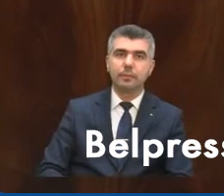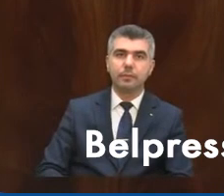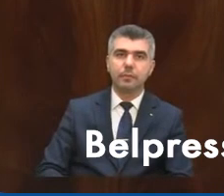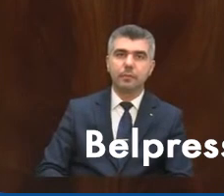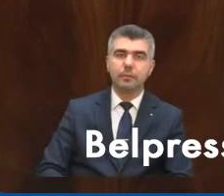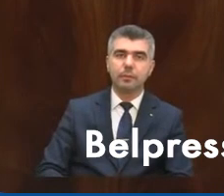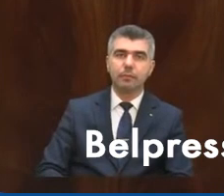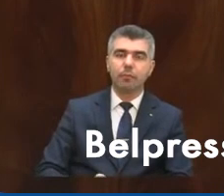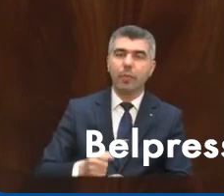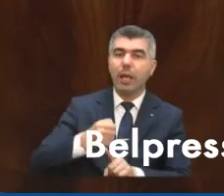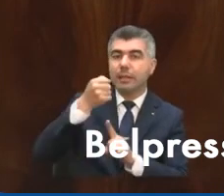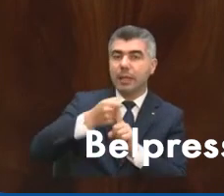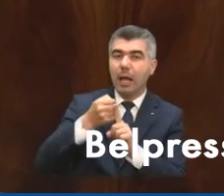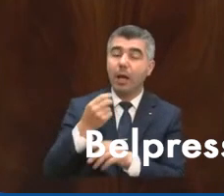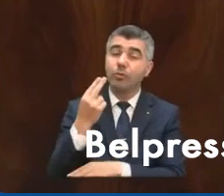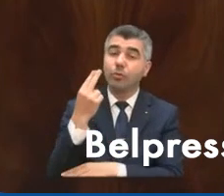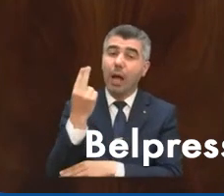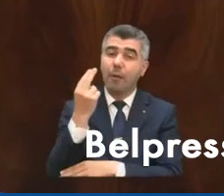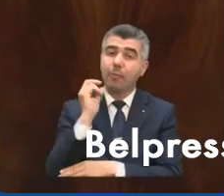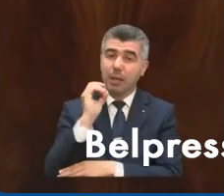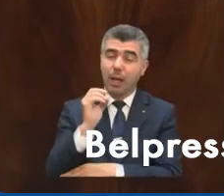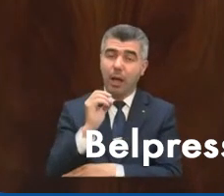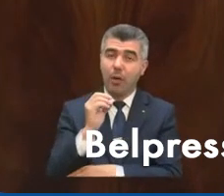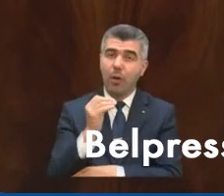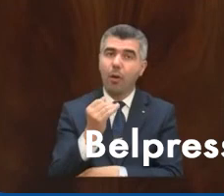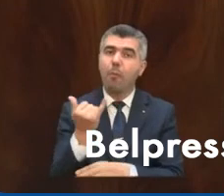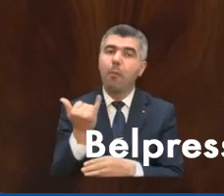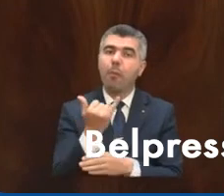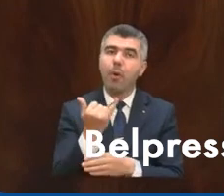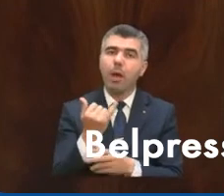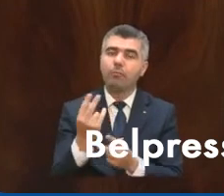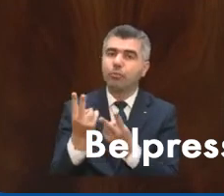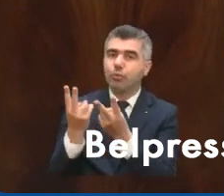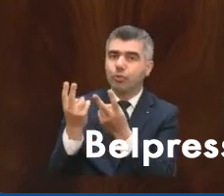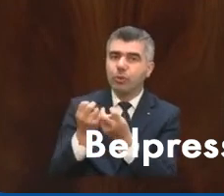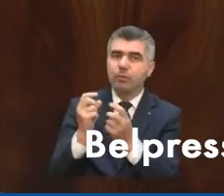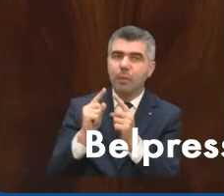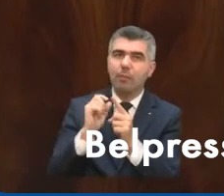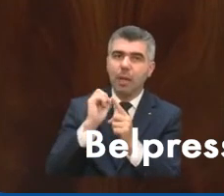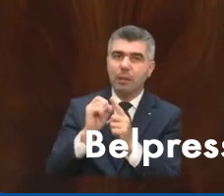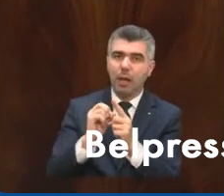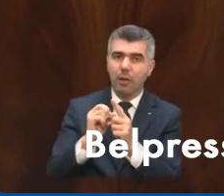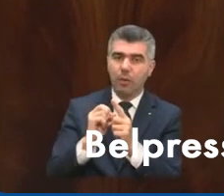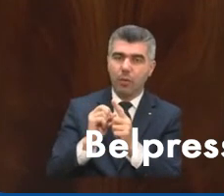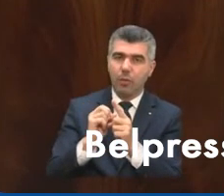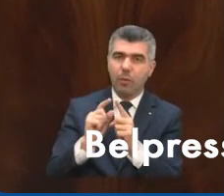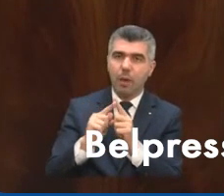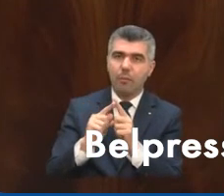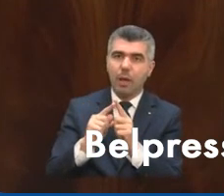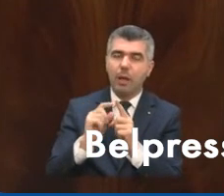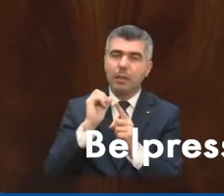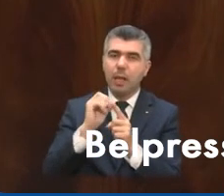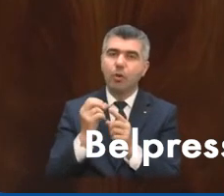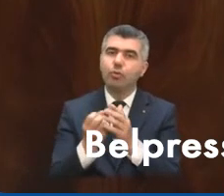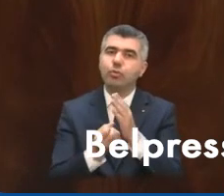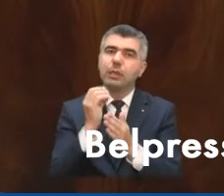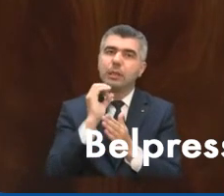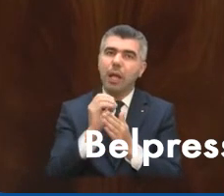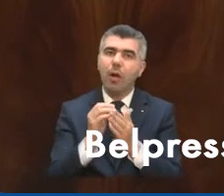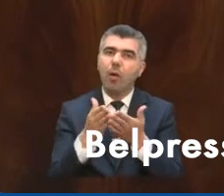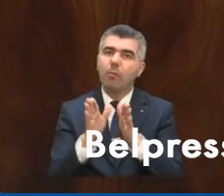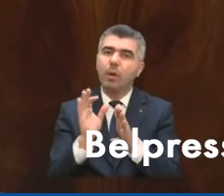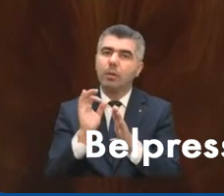الاصلاح الجامعي بغينا فيه تعزيز الاستقطاب المحدود وخلق فرص جديده في